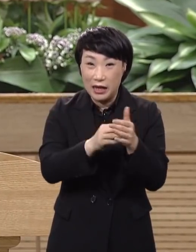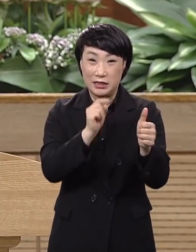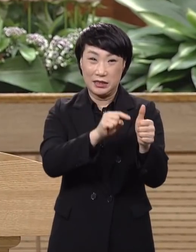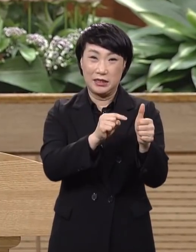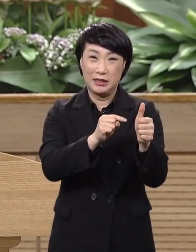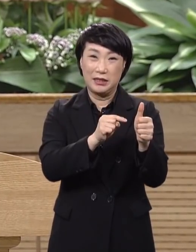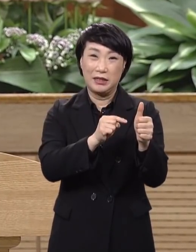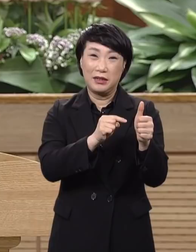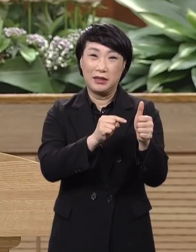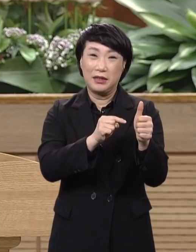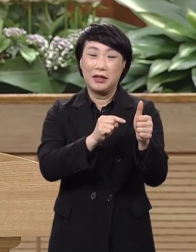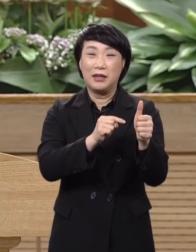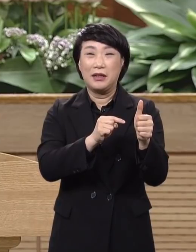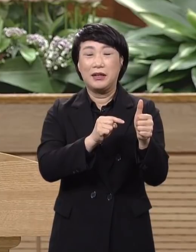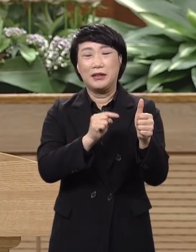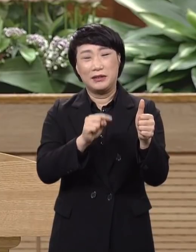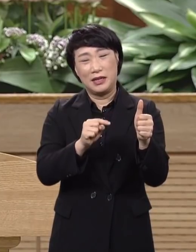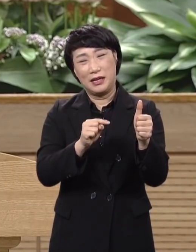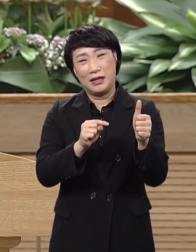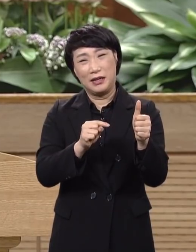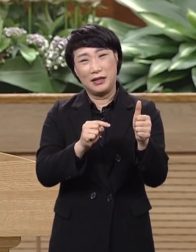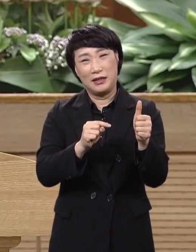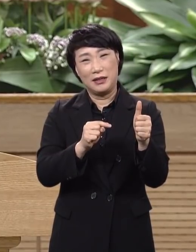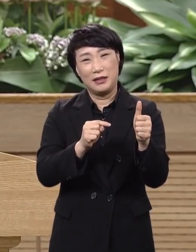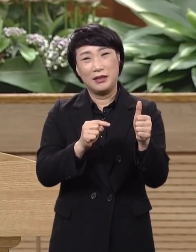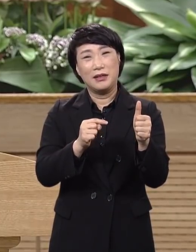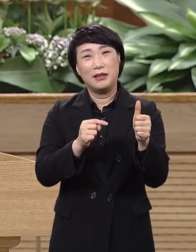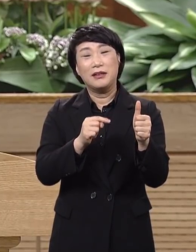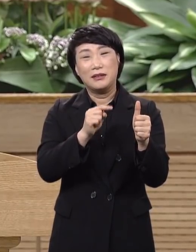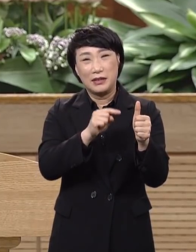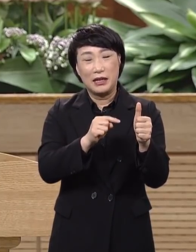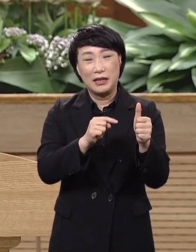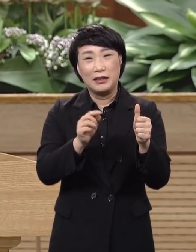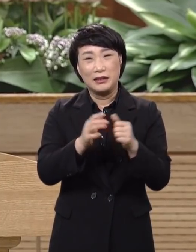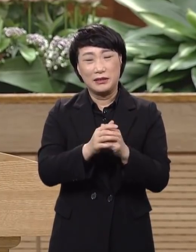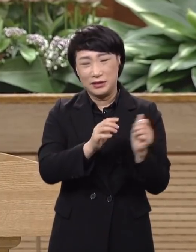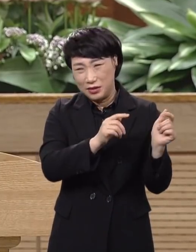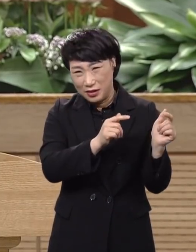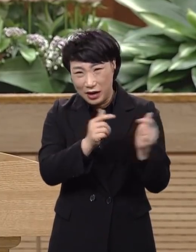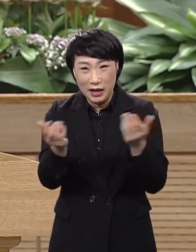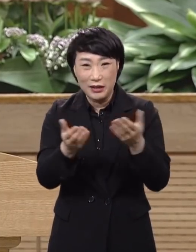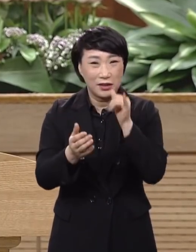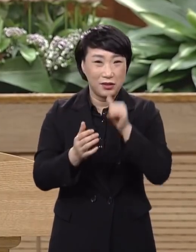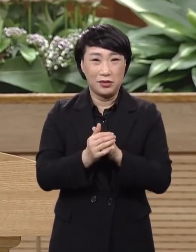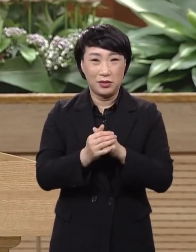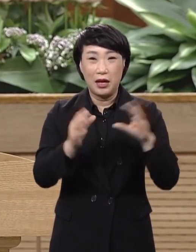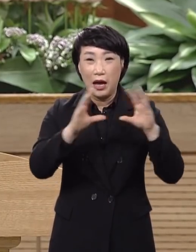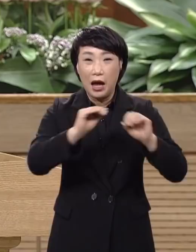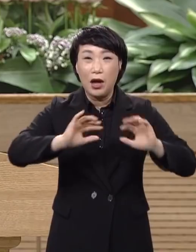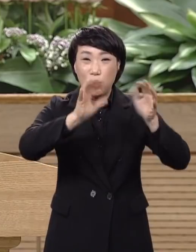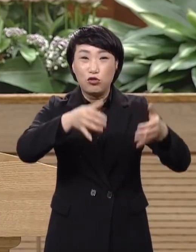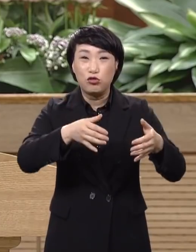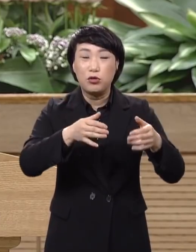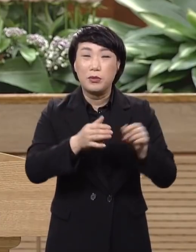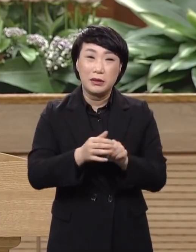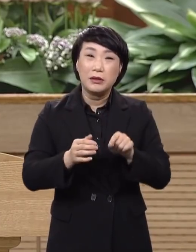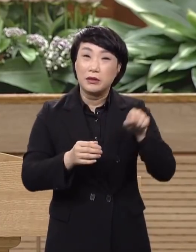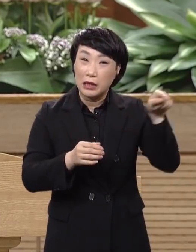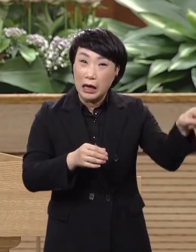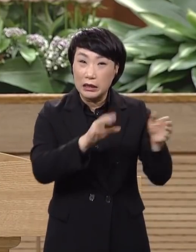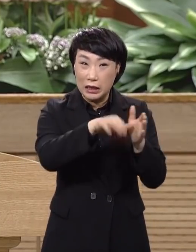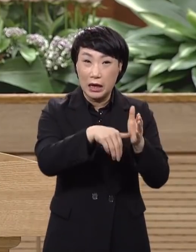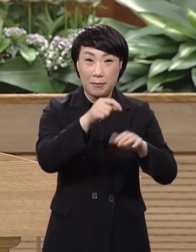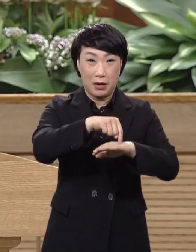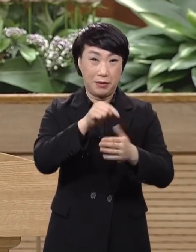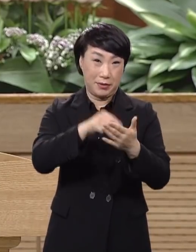여러 가지 단계를 통해서 애굽으로 들어갈 때 마음에 결심한 그